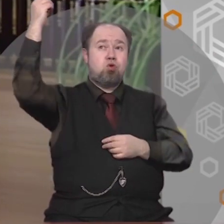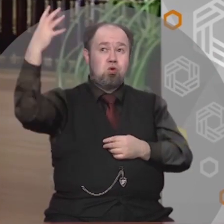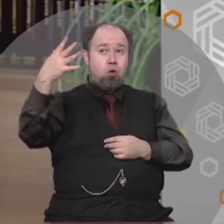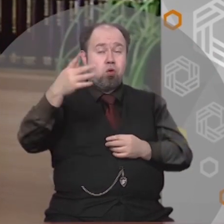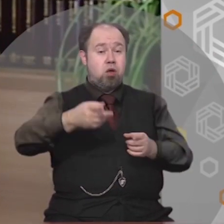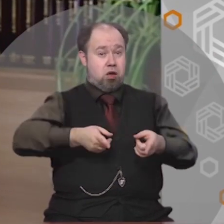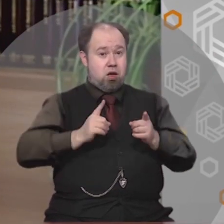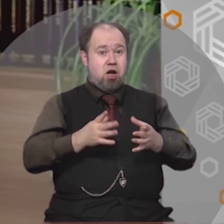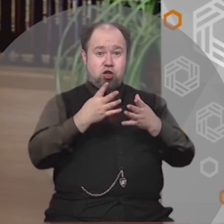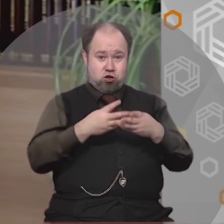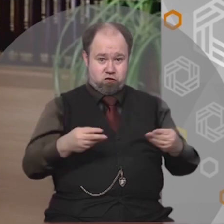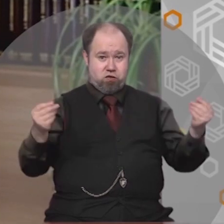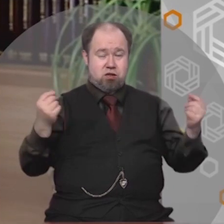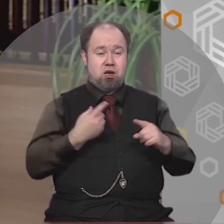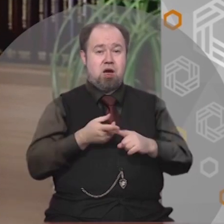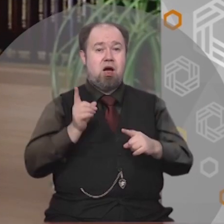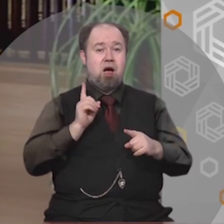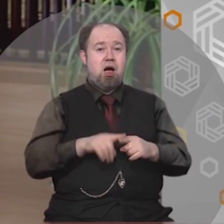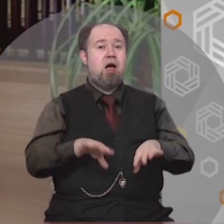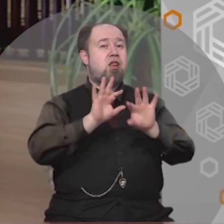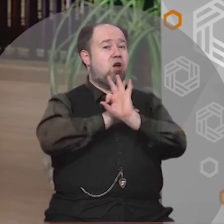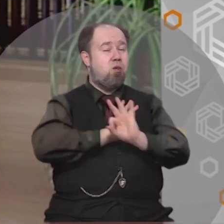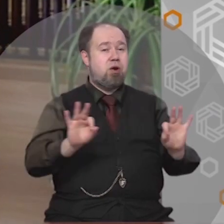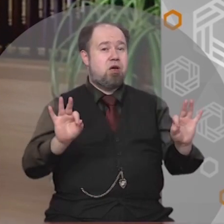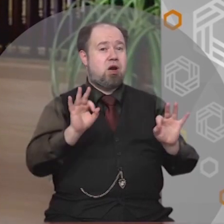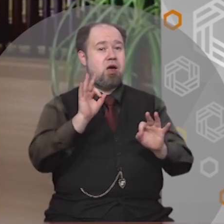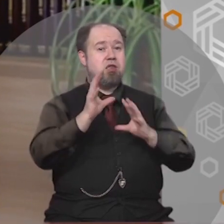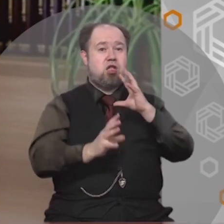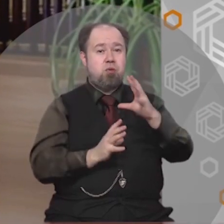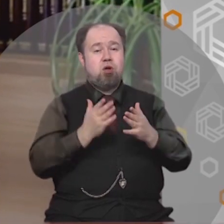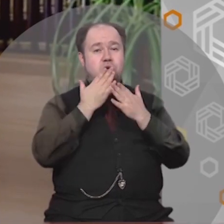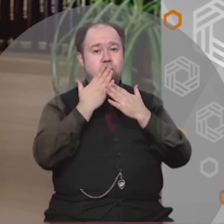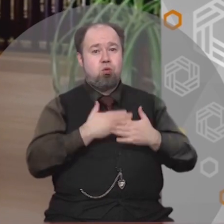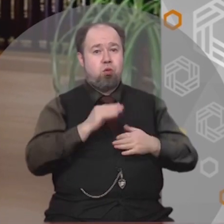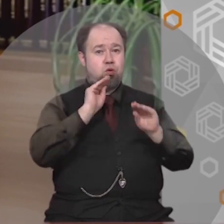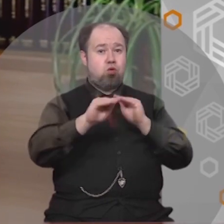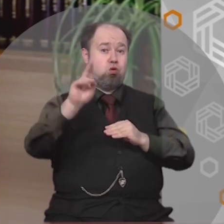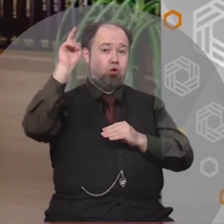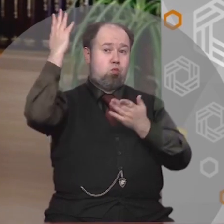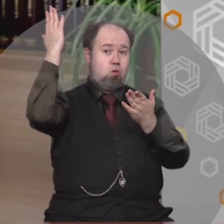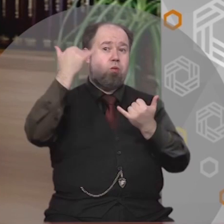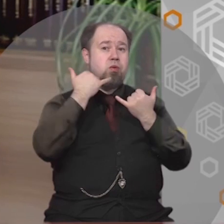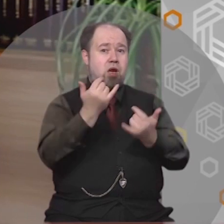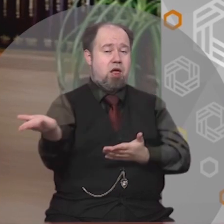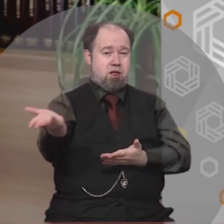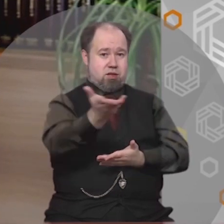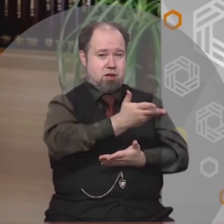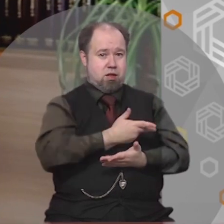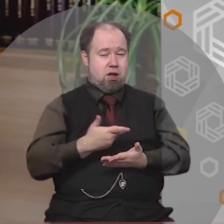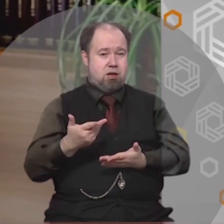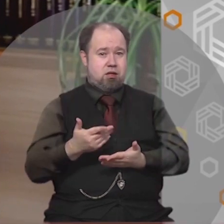и, конечно же, весне. А ведь это прекрасный мир с любовью, созданный Богом для нас с